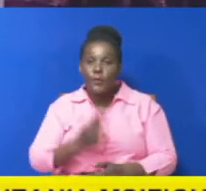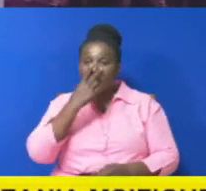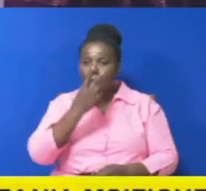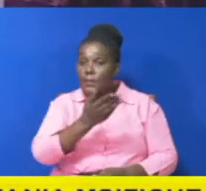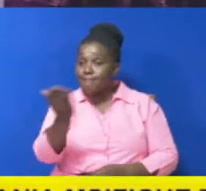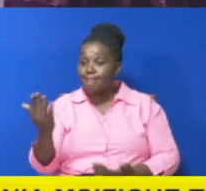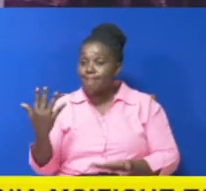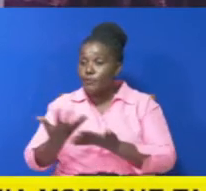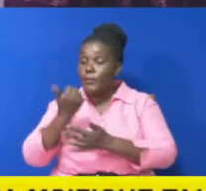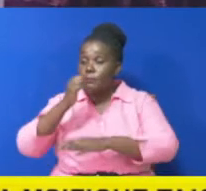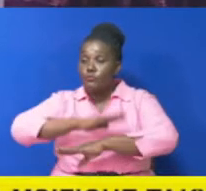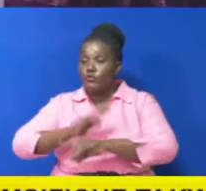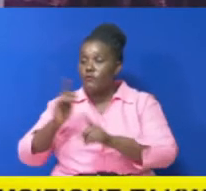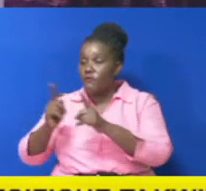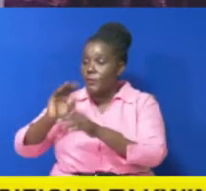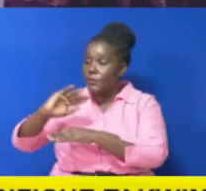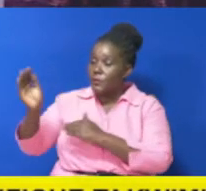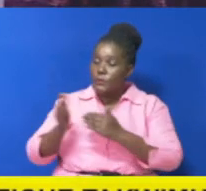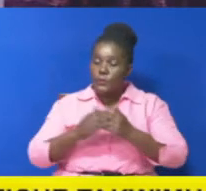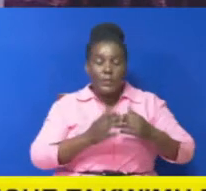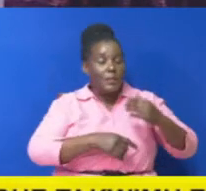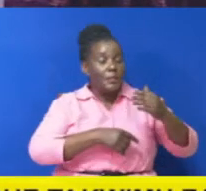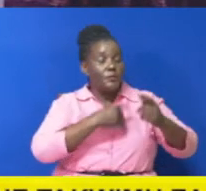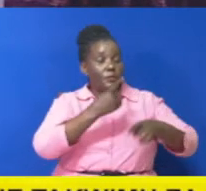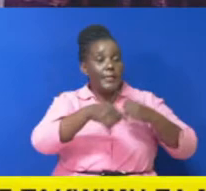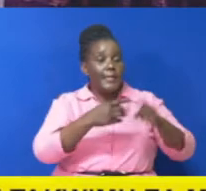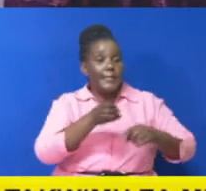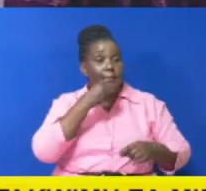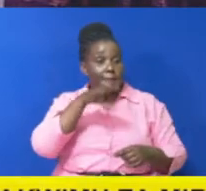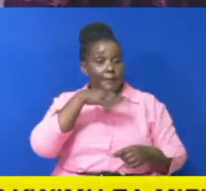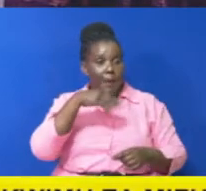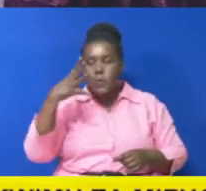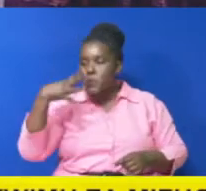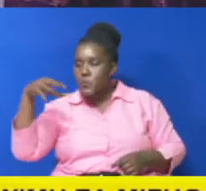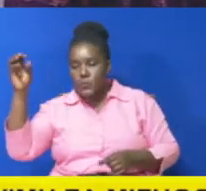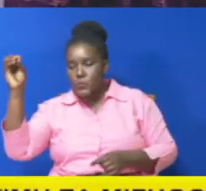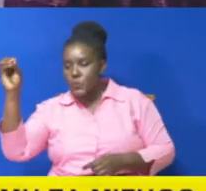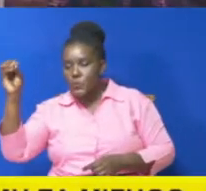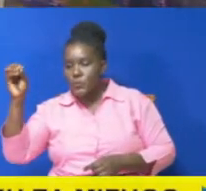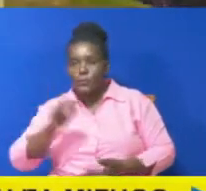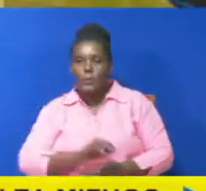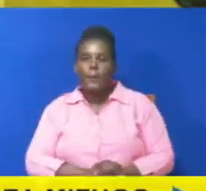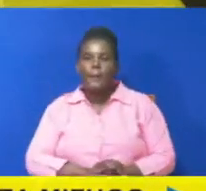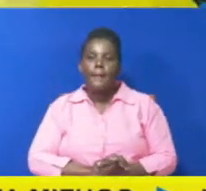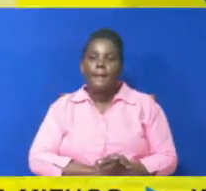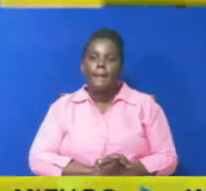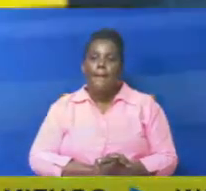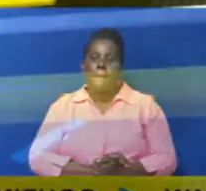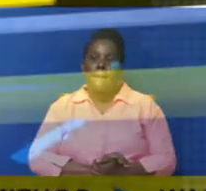tupate mapumziko mafupi. Tukirejea tutaendelea na TBC Kioo. Sende mbali na luninga yako.